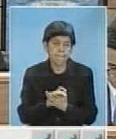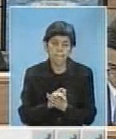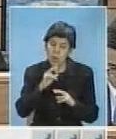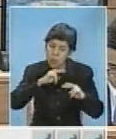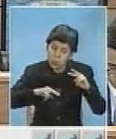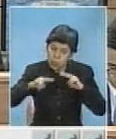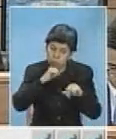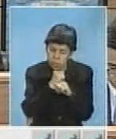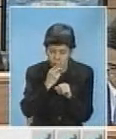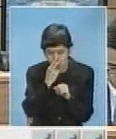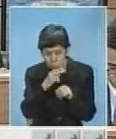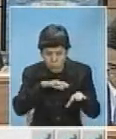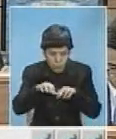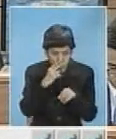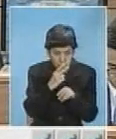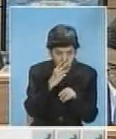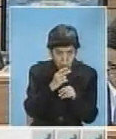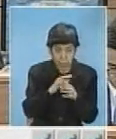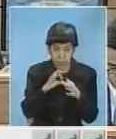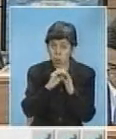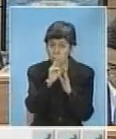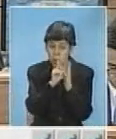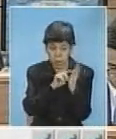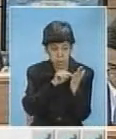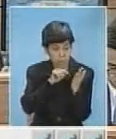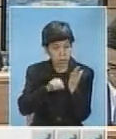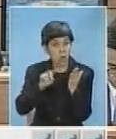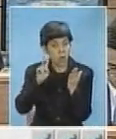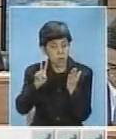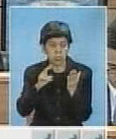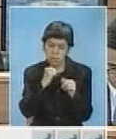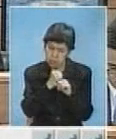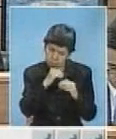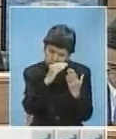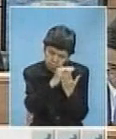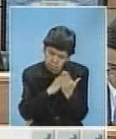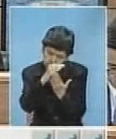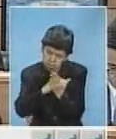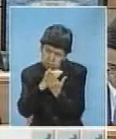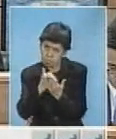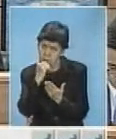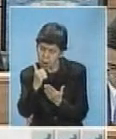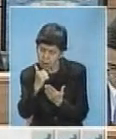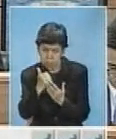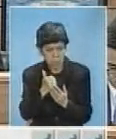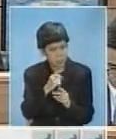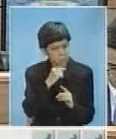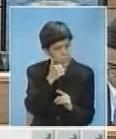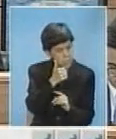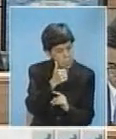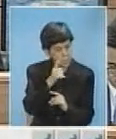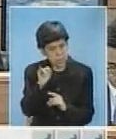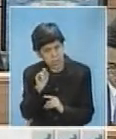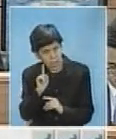ะพิจารณาอย่างรอบคอบว่ากฎหมายทั้งสองฉบับนี้มีความครบถ้วนมีผลกระทบในเชิงลบเชิงบวก